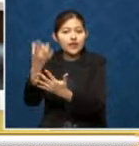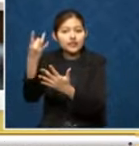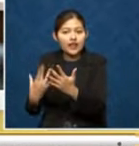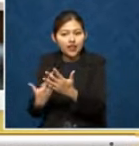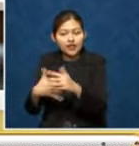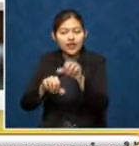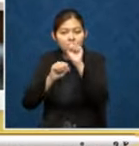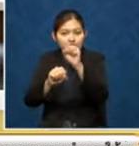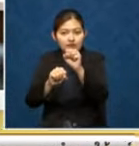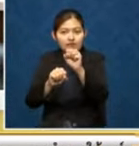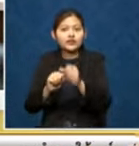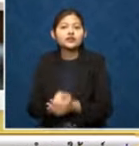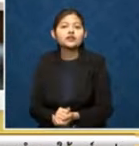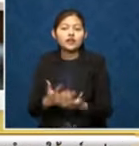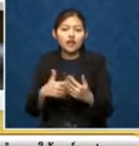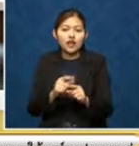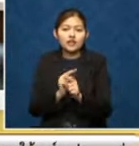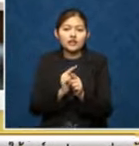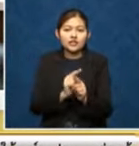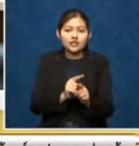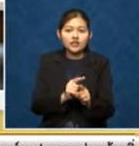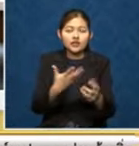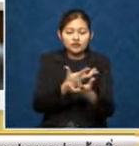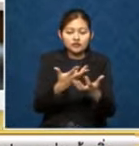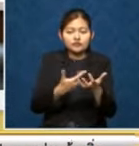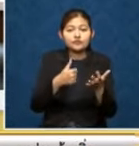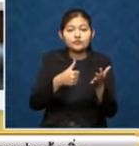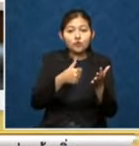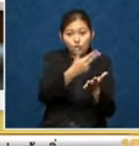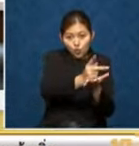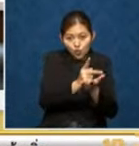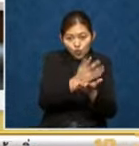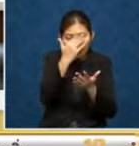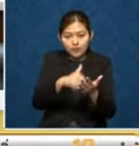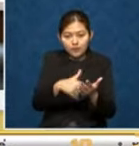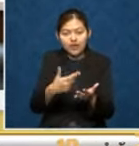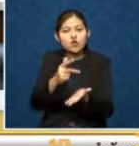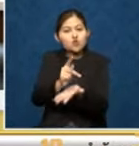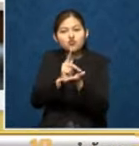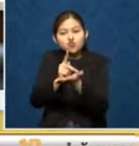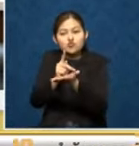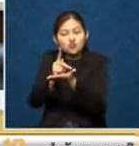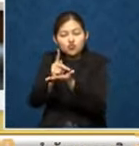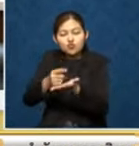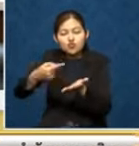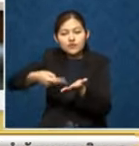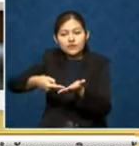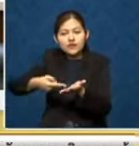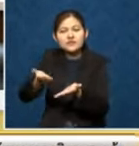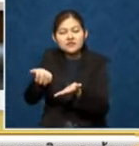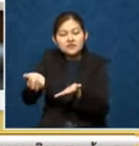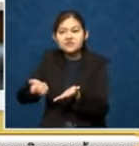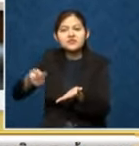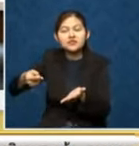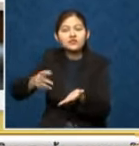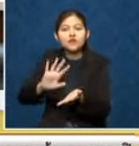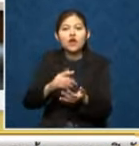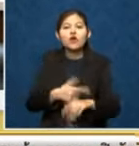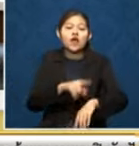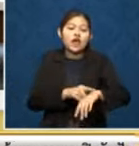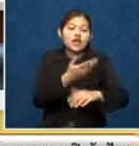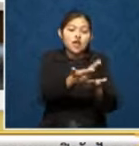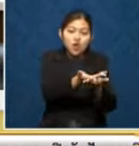จ่ายตามวัตถุประสงค์ของการกู้เพื่อไม่ให้เกิดการก่อหนี้ซ้ำซ้อนสนับสนุนให้มีการชำระหนี้ตรงตามกำหนด